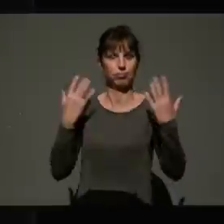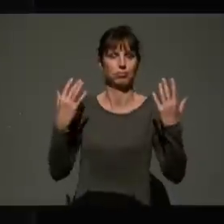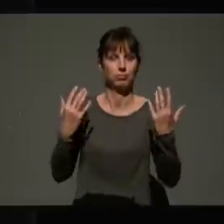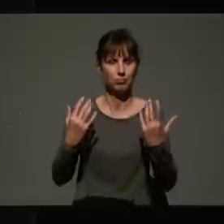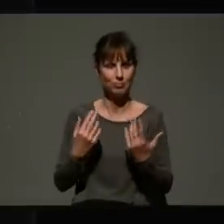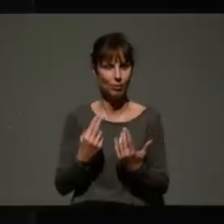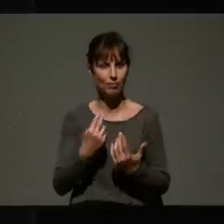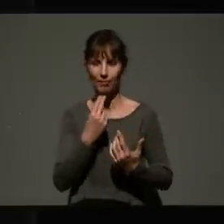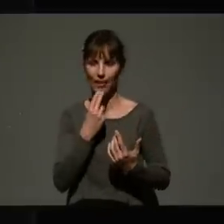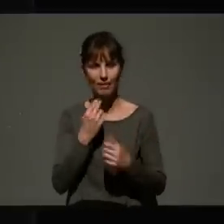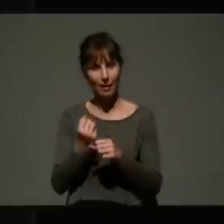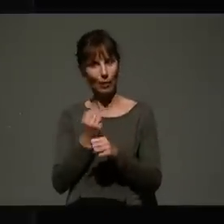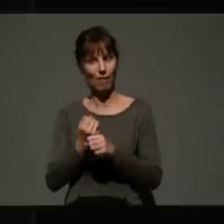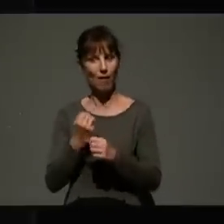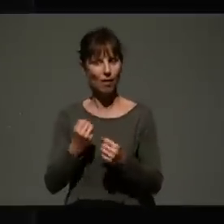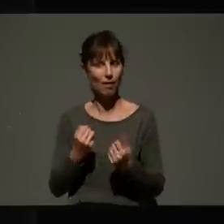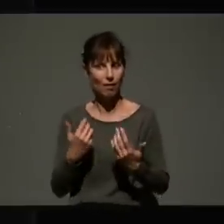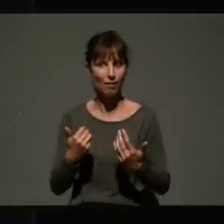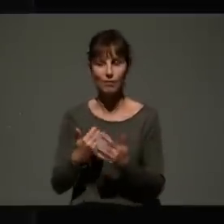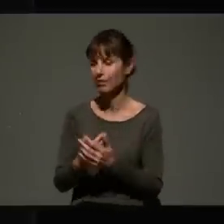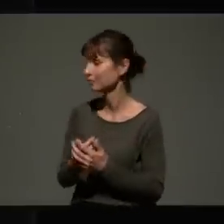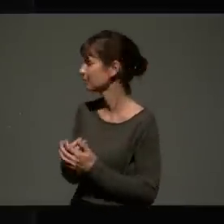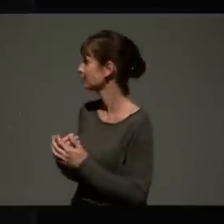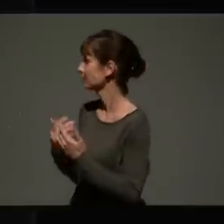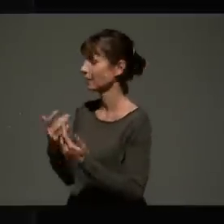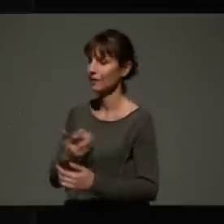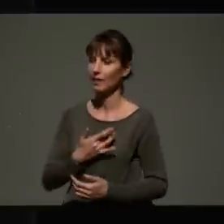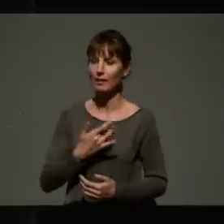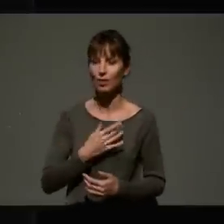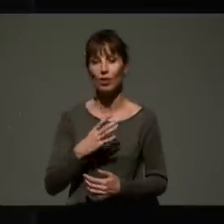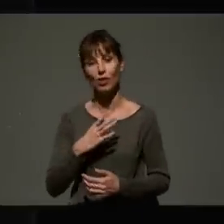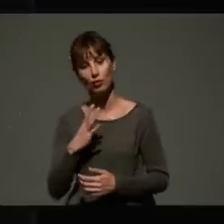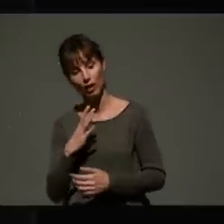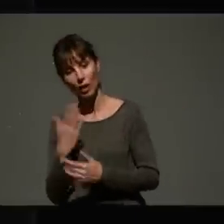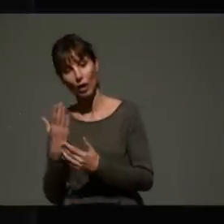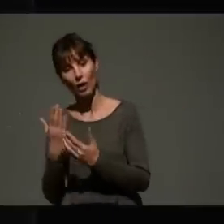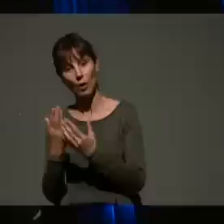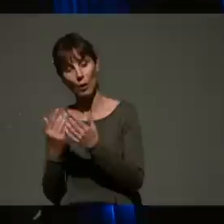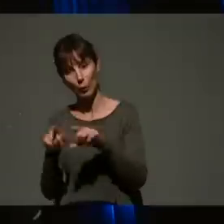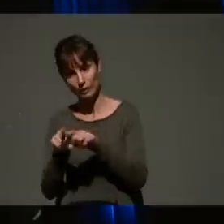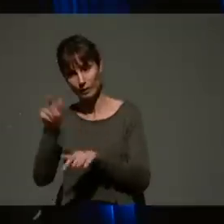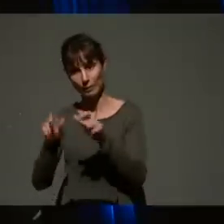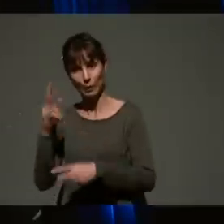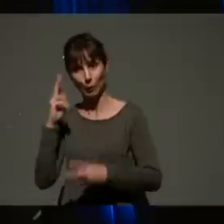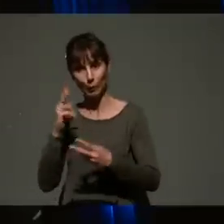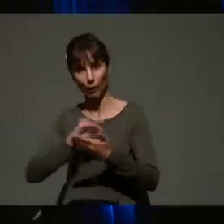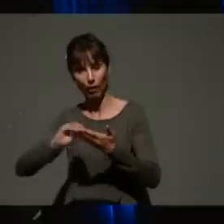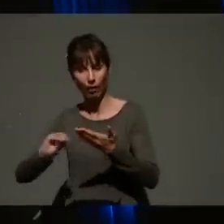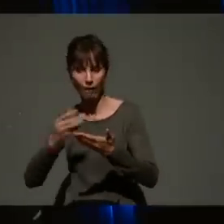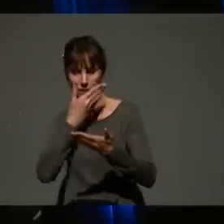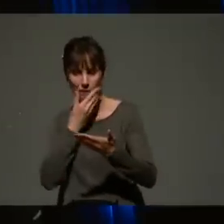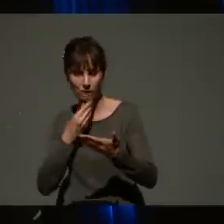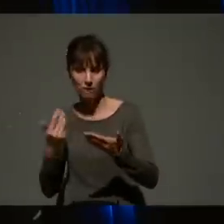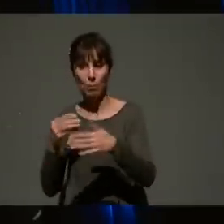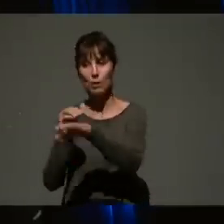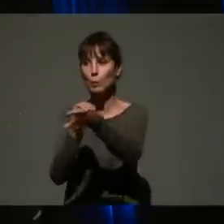travail. Voilà, intéressant. Mais on a aussi des Bretons qui ont écrit de très belles choses. Et je vous